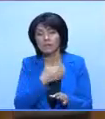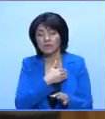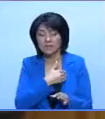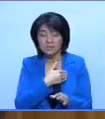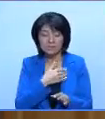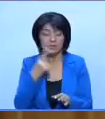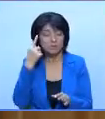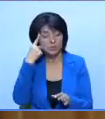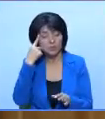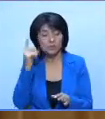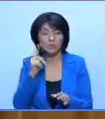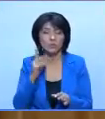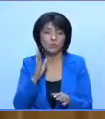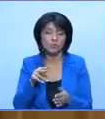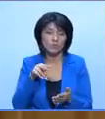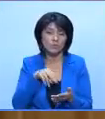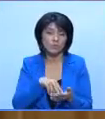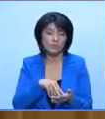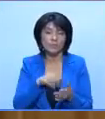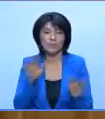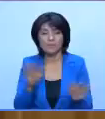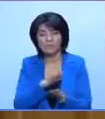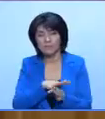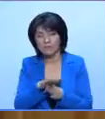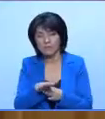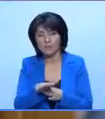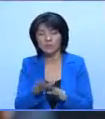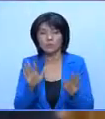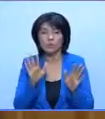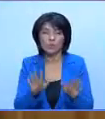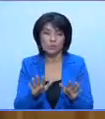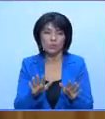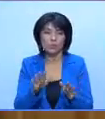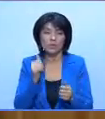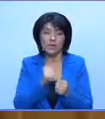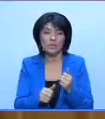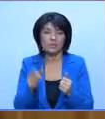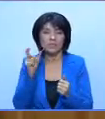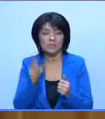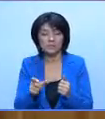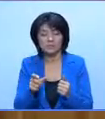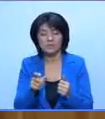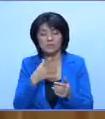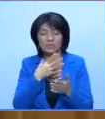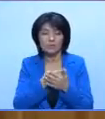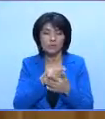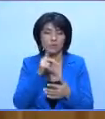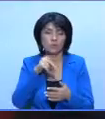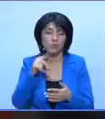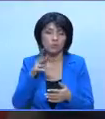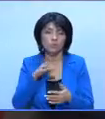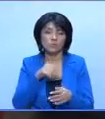қояйын деп ойлайын, тастайын деп, бірақ негізінде ән өзімнің өмірлік серігім